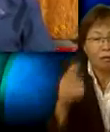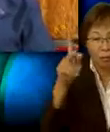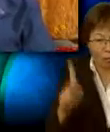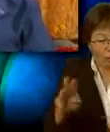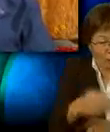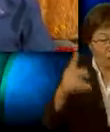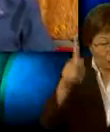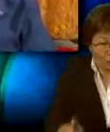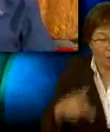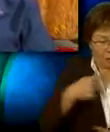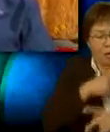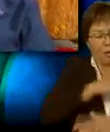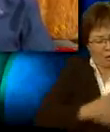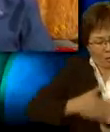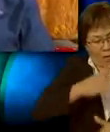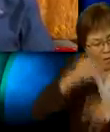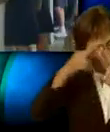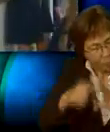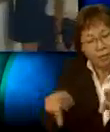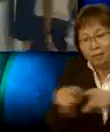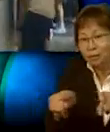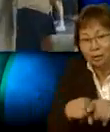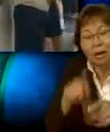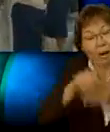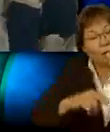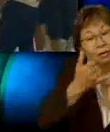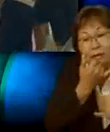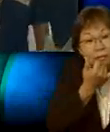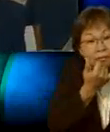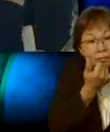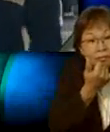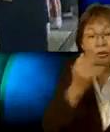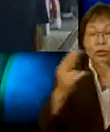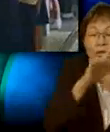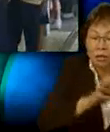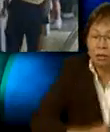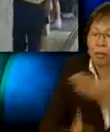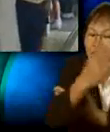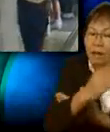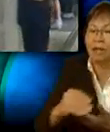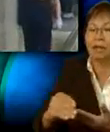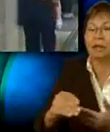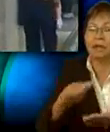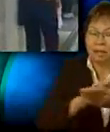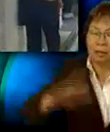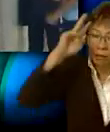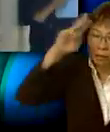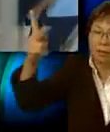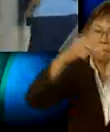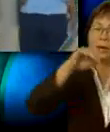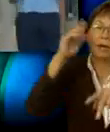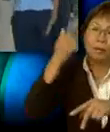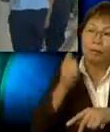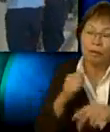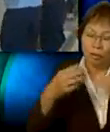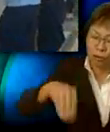pihak yang perlu kita hargai dan hormati. Apa salahnya sekiranya kita mengucapkan selamat pagi dan juga selamat sejahtera kepada makcik